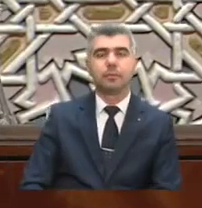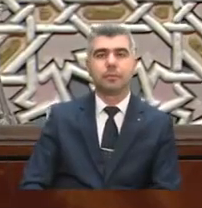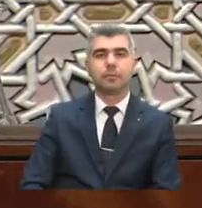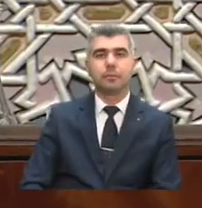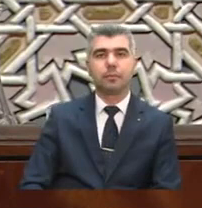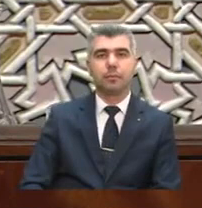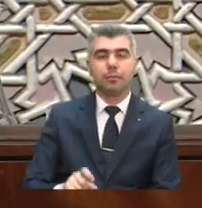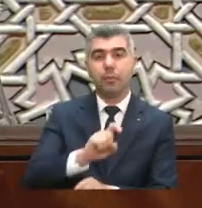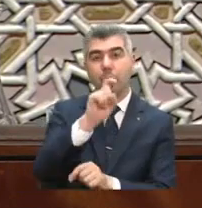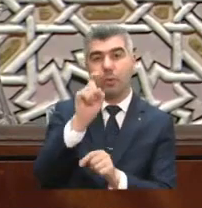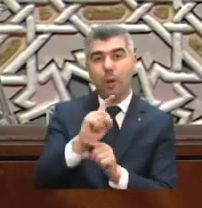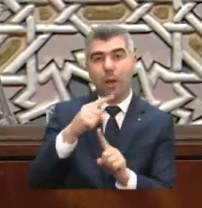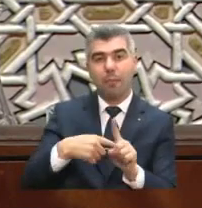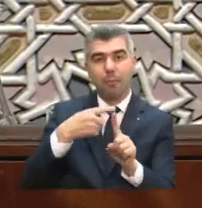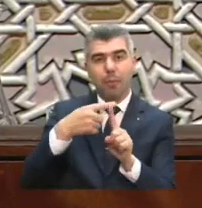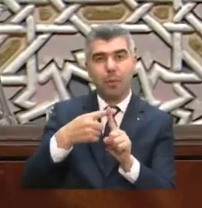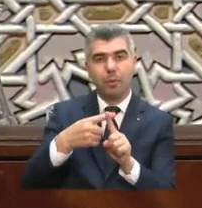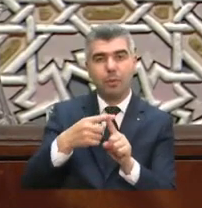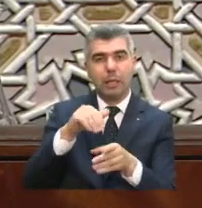تعقيب السيدة النائبة.